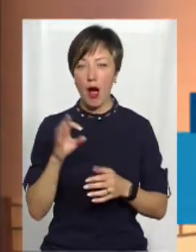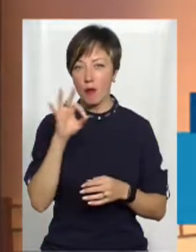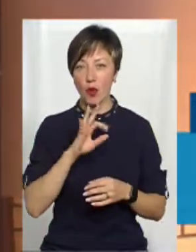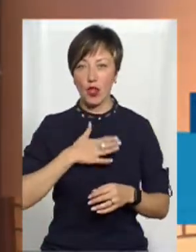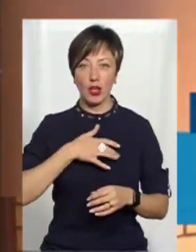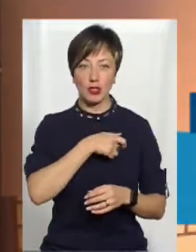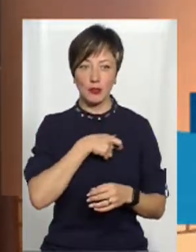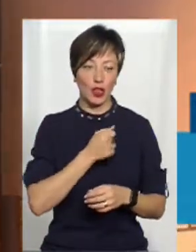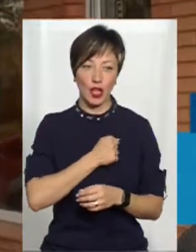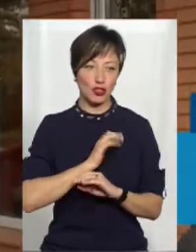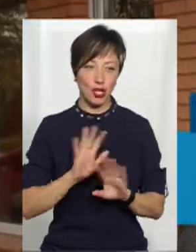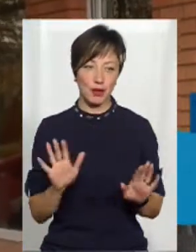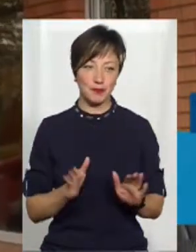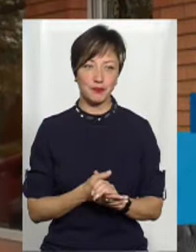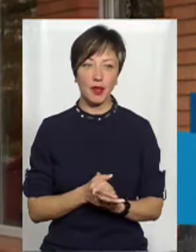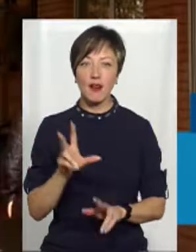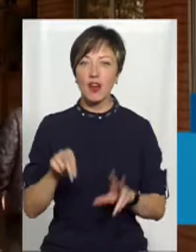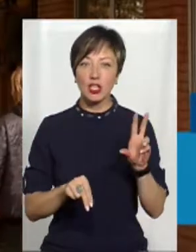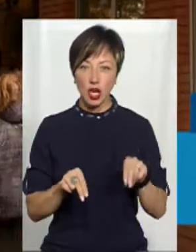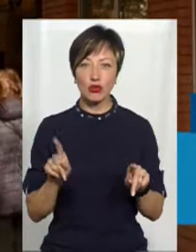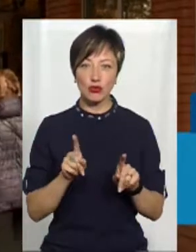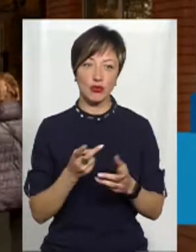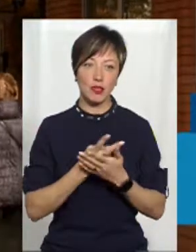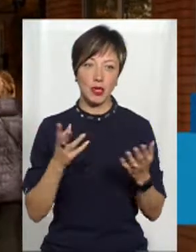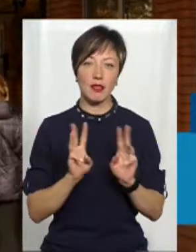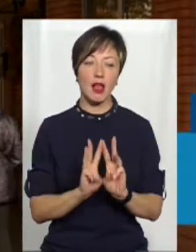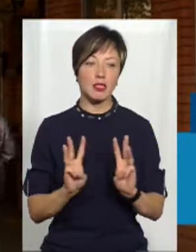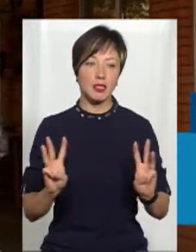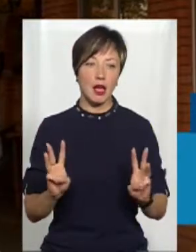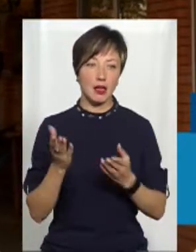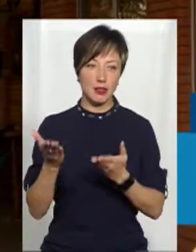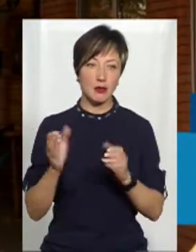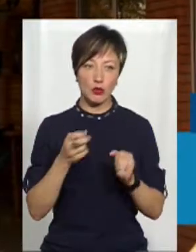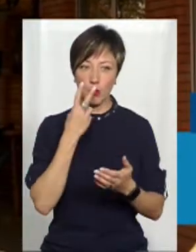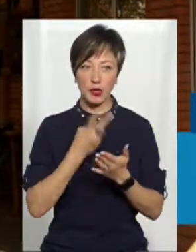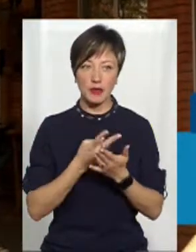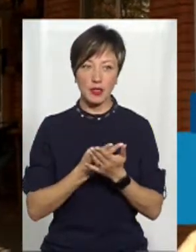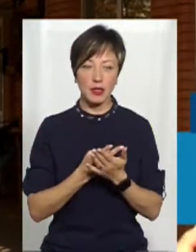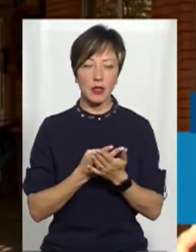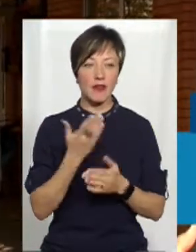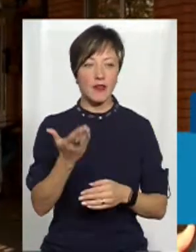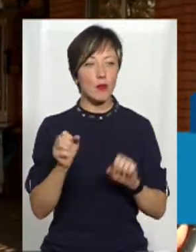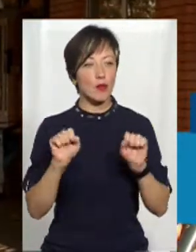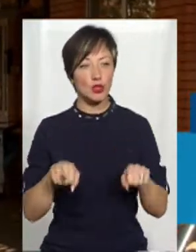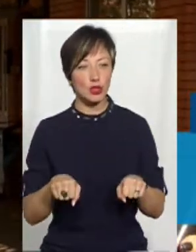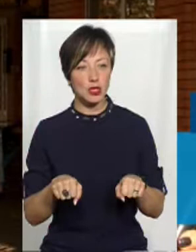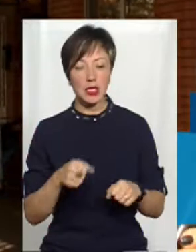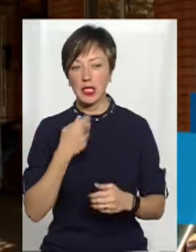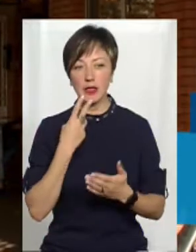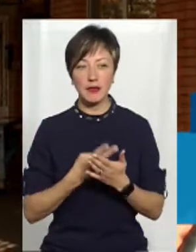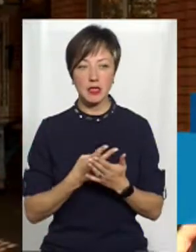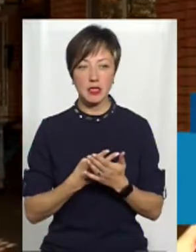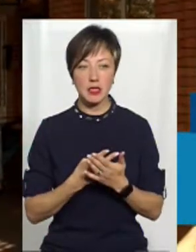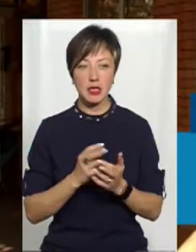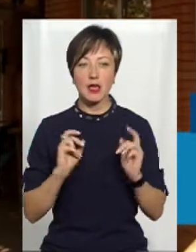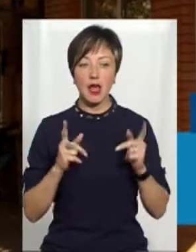наших депутатів, на жаль. Вважаю, що відкрите. На сайті можете знайти, подивитись. Ви можете дивитись,